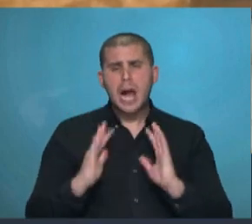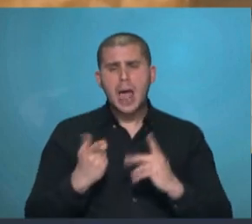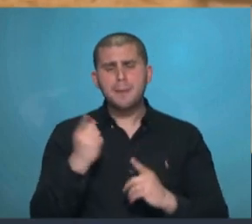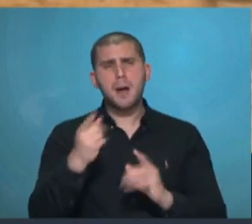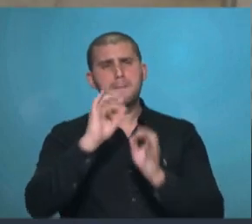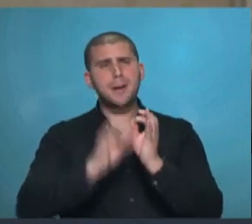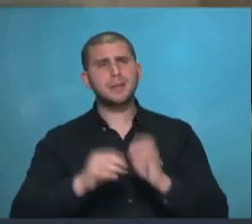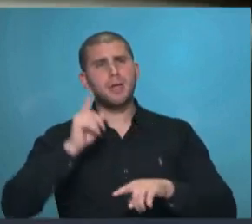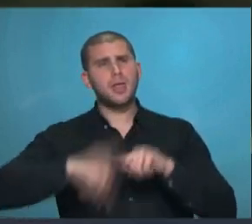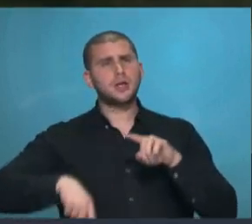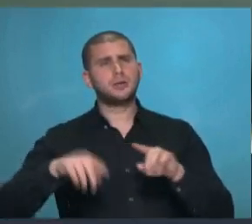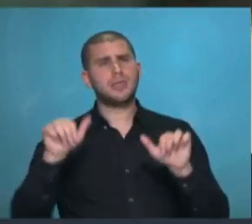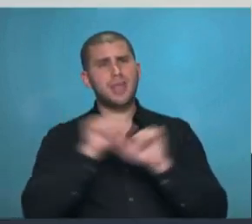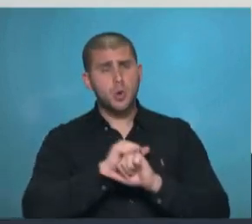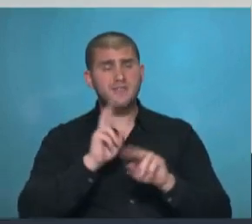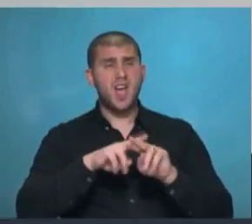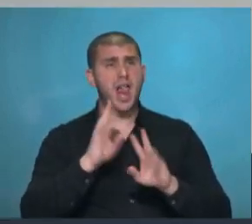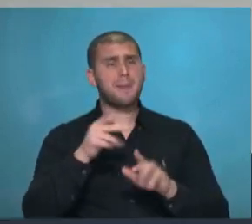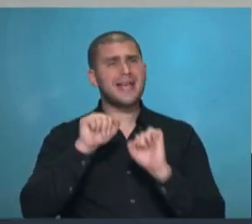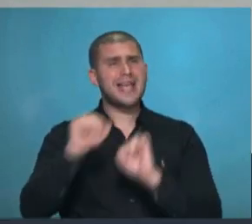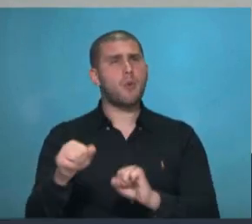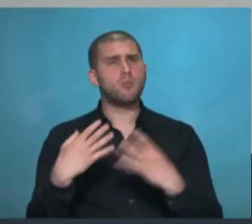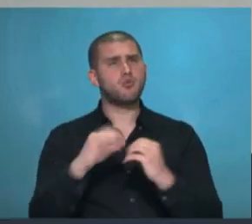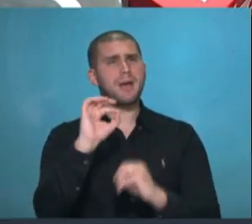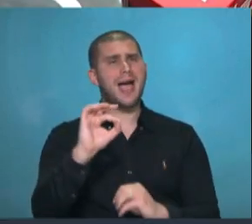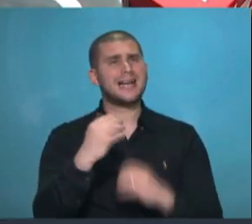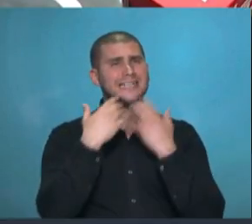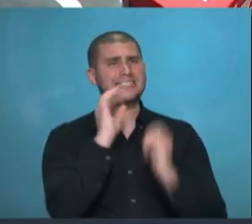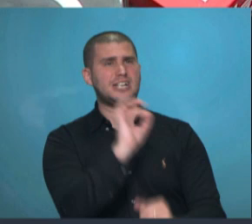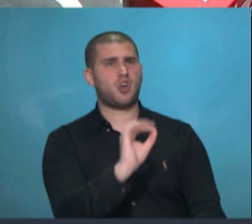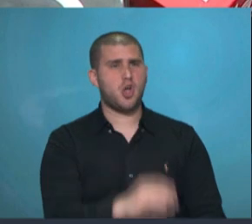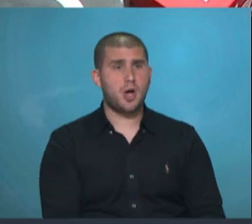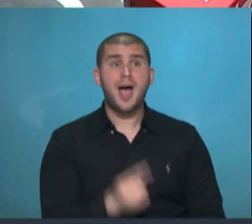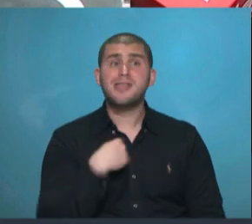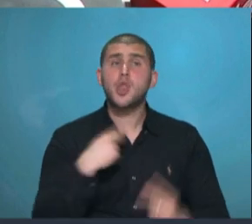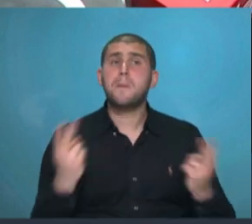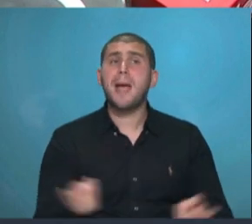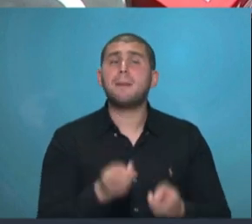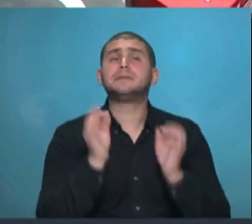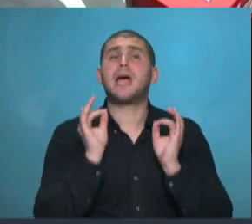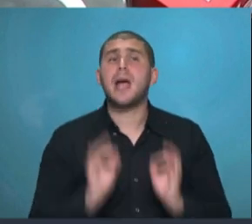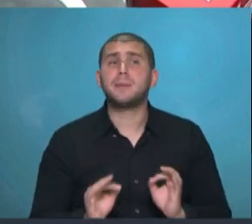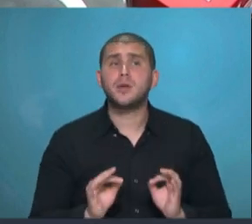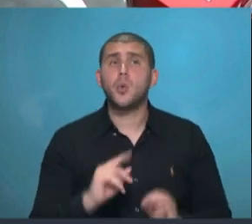פרטים שגויים ומדוע גיבו בני משפחה אחרים את גרסתו. אנחנו מחפשים את האמת, לכולם את